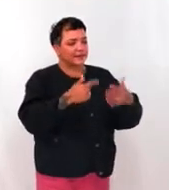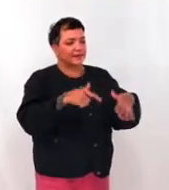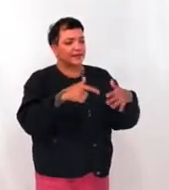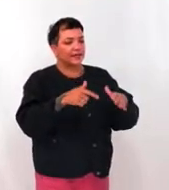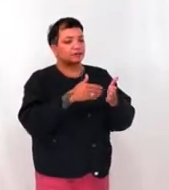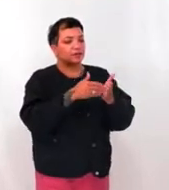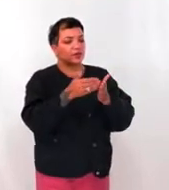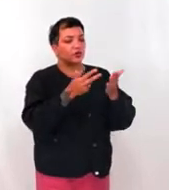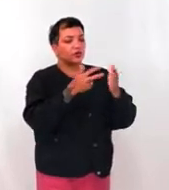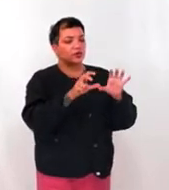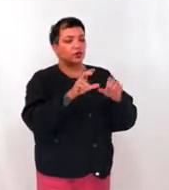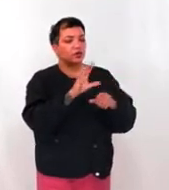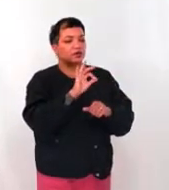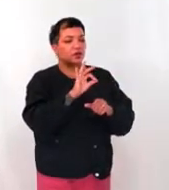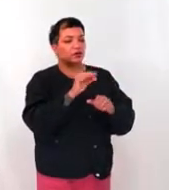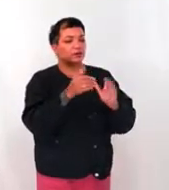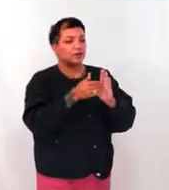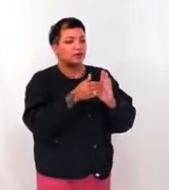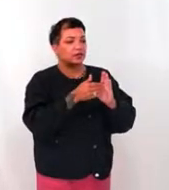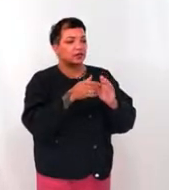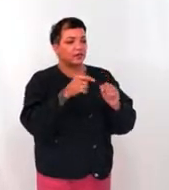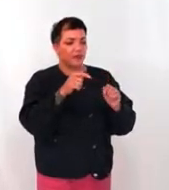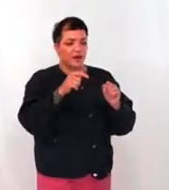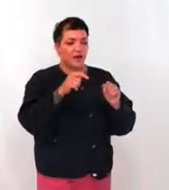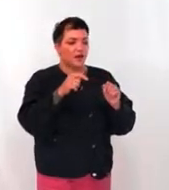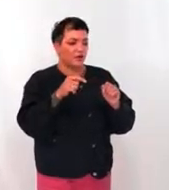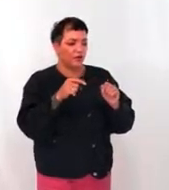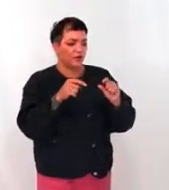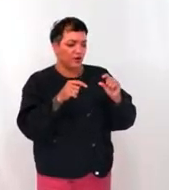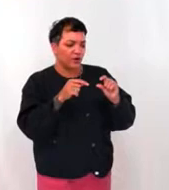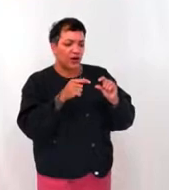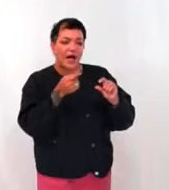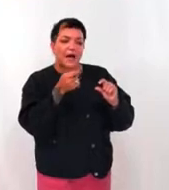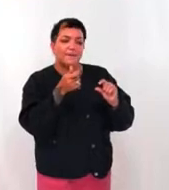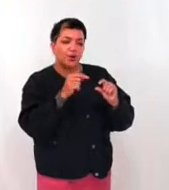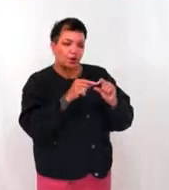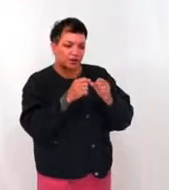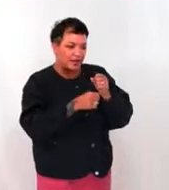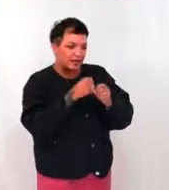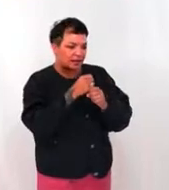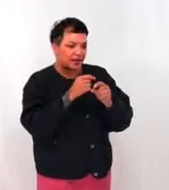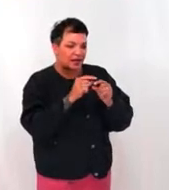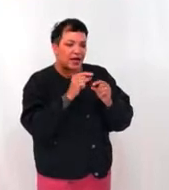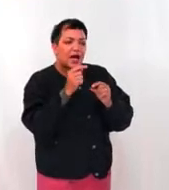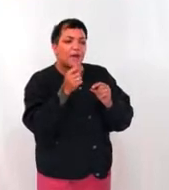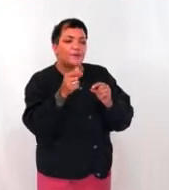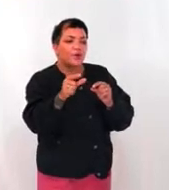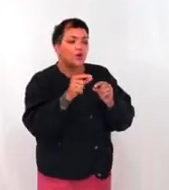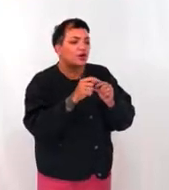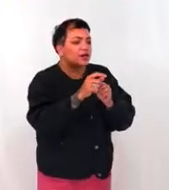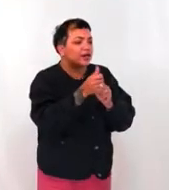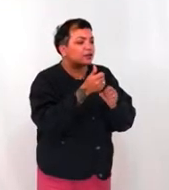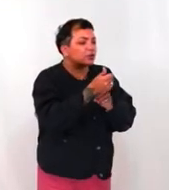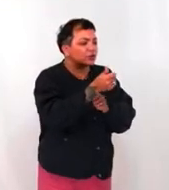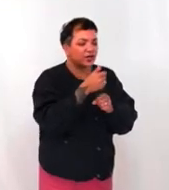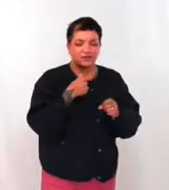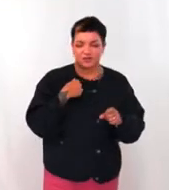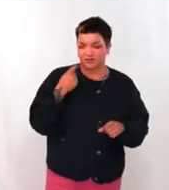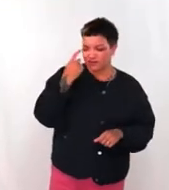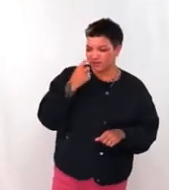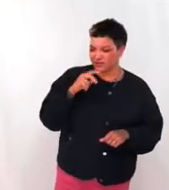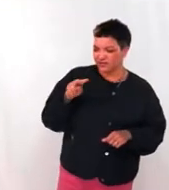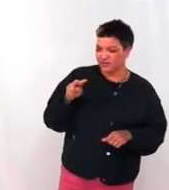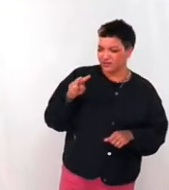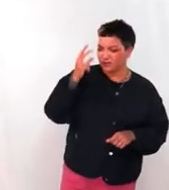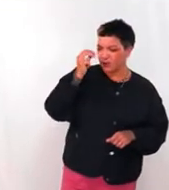850 000, ben on fait correspondre les chiffres, on va en mettre un peu cette année, on en mettra encore un peu l'année prochaine, et puis on verra l'année suivante. Bon, ça, j'ai pas bien compris.